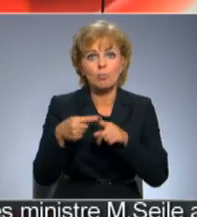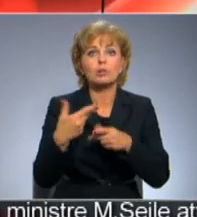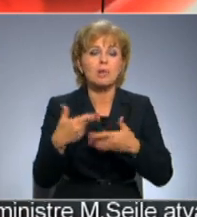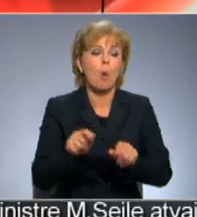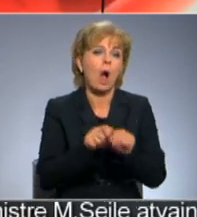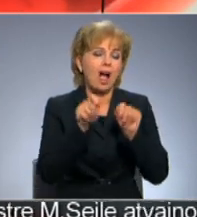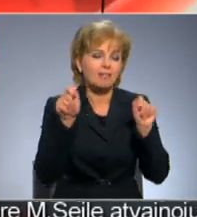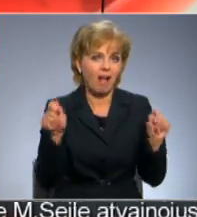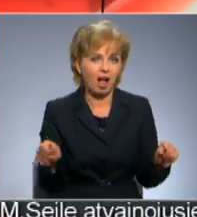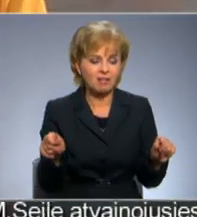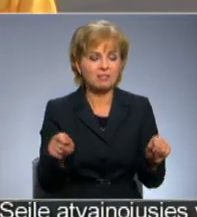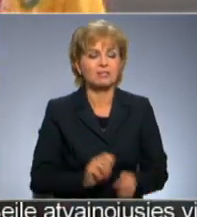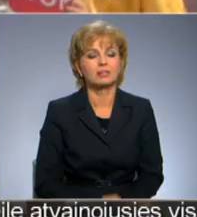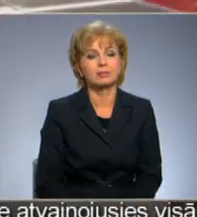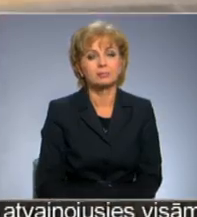kolēģi.